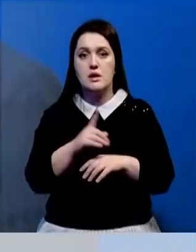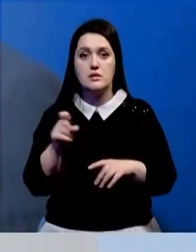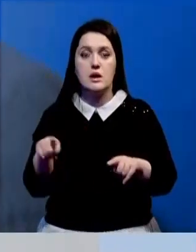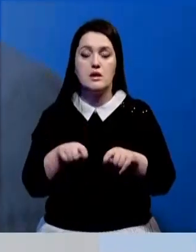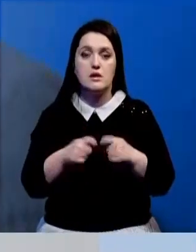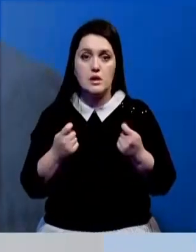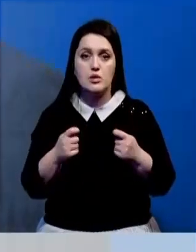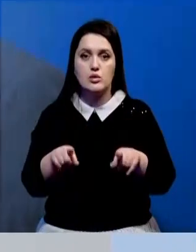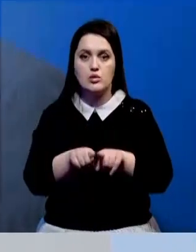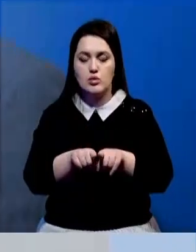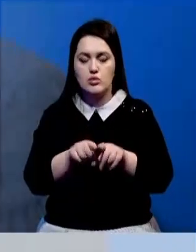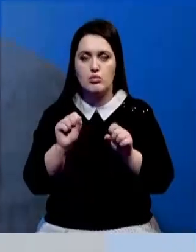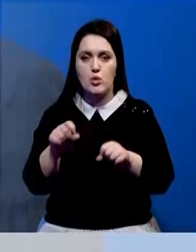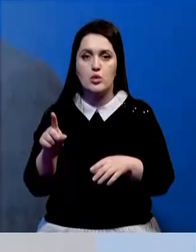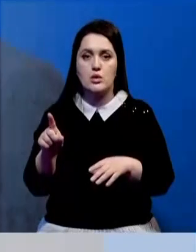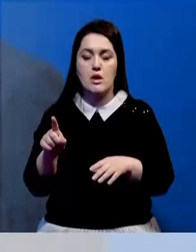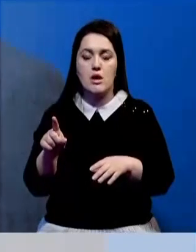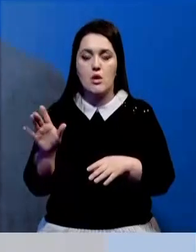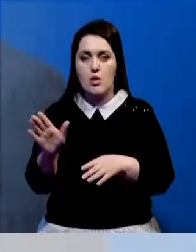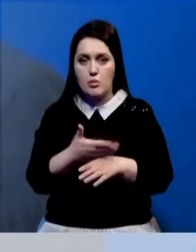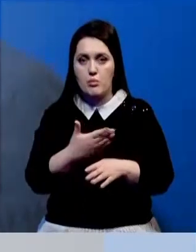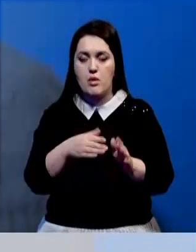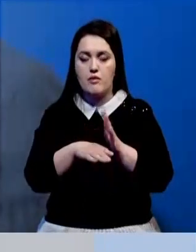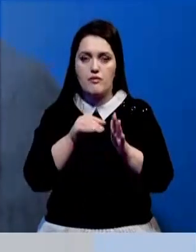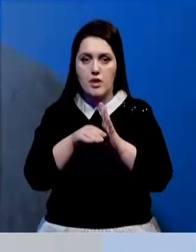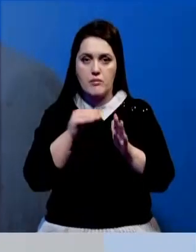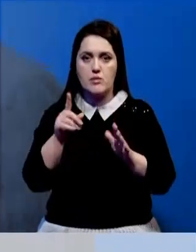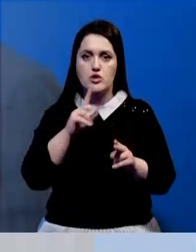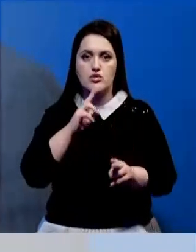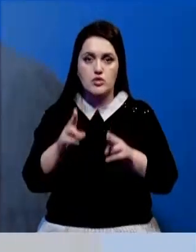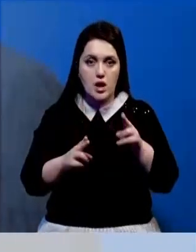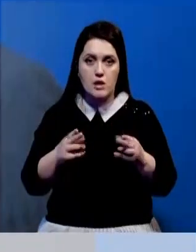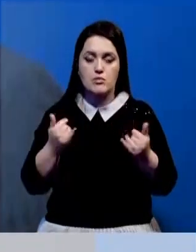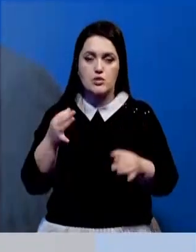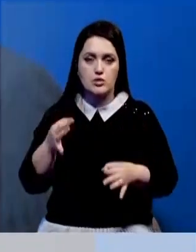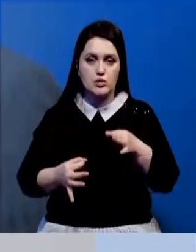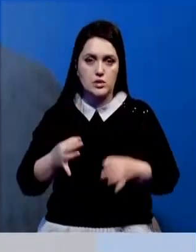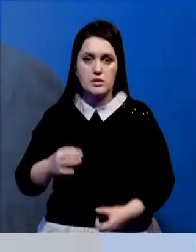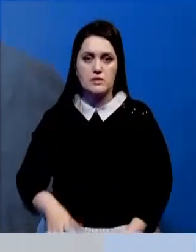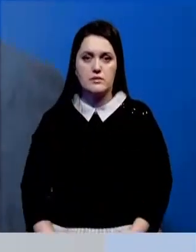нарушение тоже могут снимать. И снимали с предвыборной гонки, люди обжаловали, сейчас идут суды.